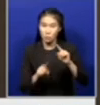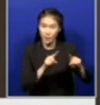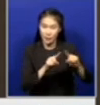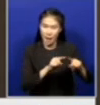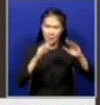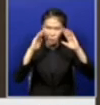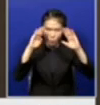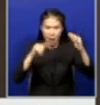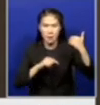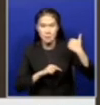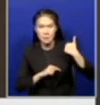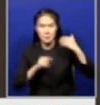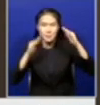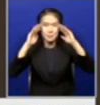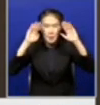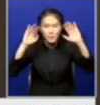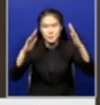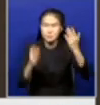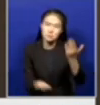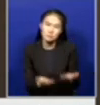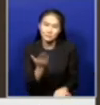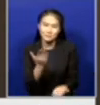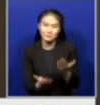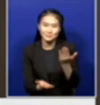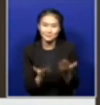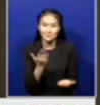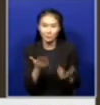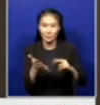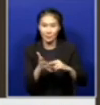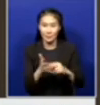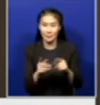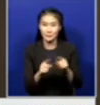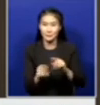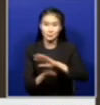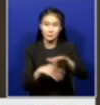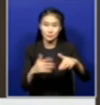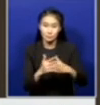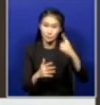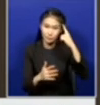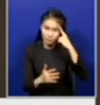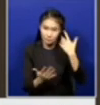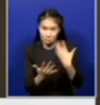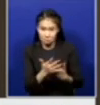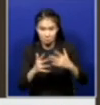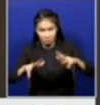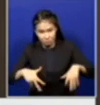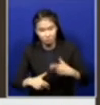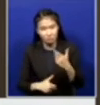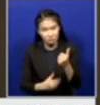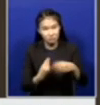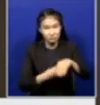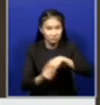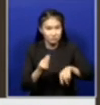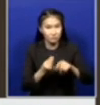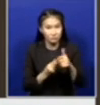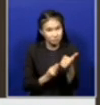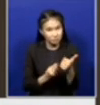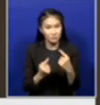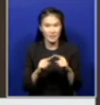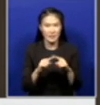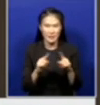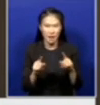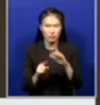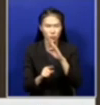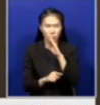ไม่มีประสบการณ์เพราะท่านเป็นผู้ที่มีความมั่งคั่งแต่ถ้าท่านเคย